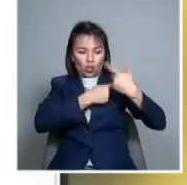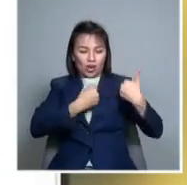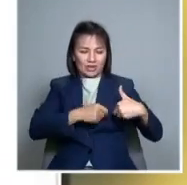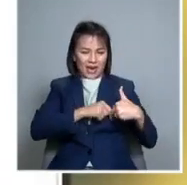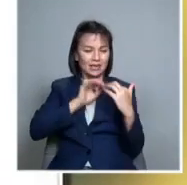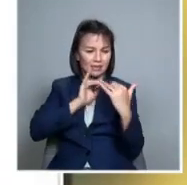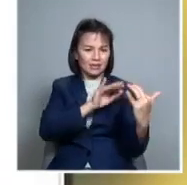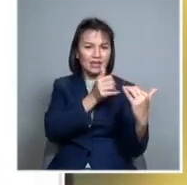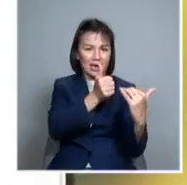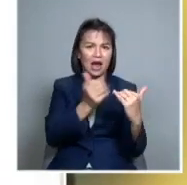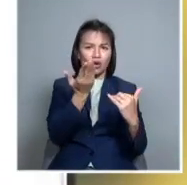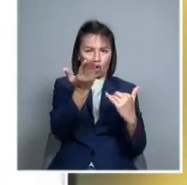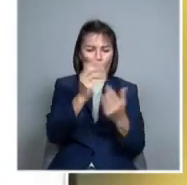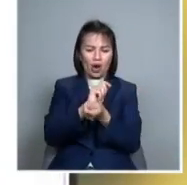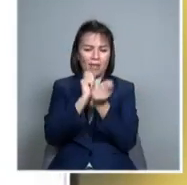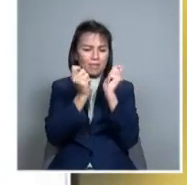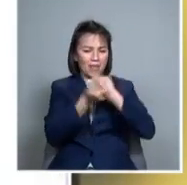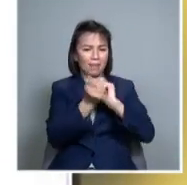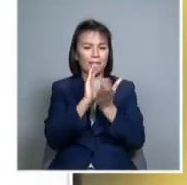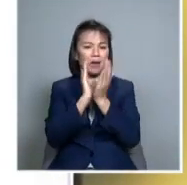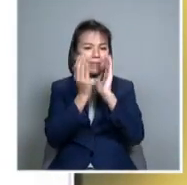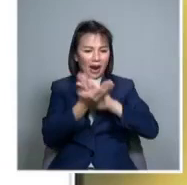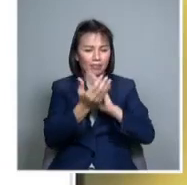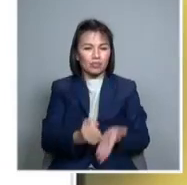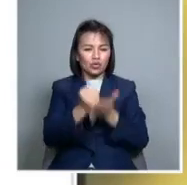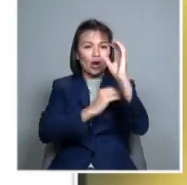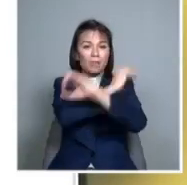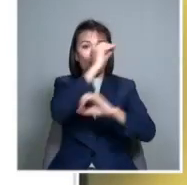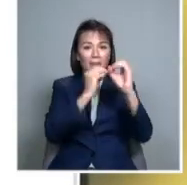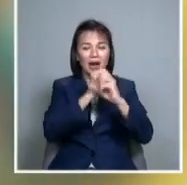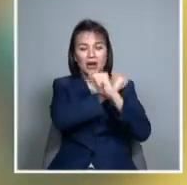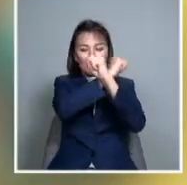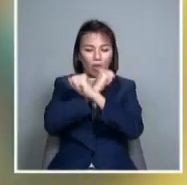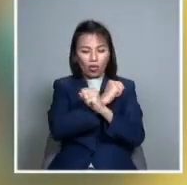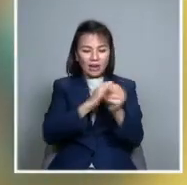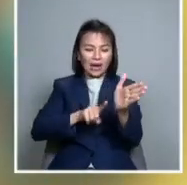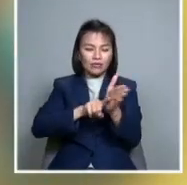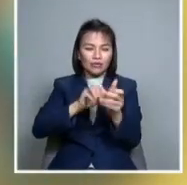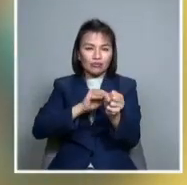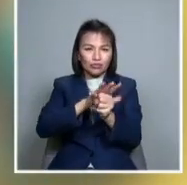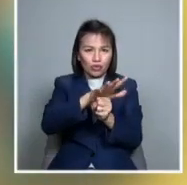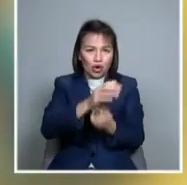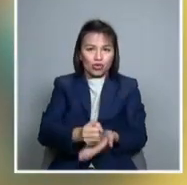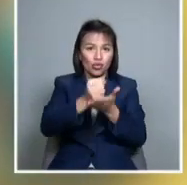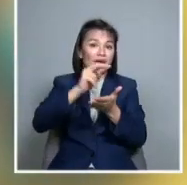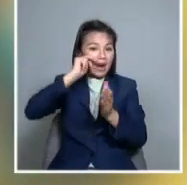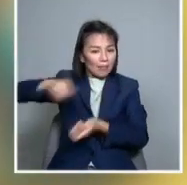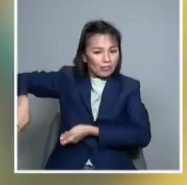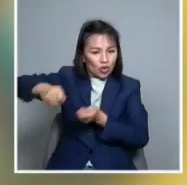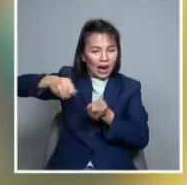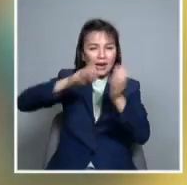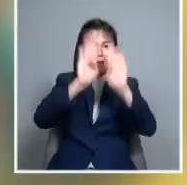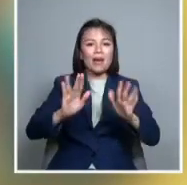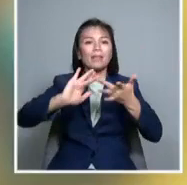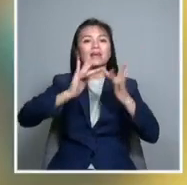ปรับตัวเพื่อความปลอดภัยลดความเสี่ยงต่อการแพร่กระจายเชื้อโพรบิท 19ดูวิธีรดน้ำสงกรานต์ออนไลน์ส่ง